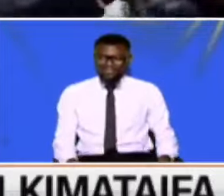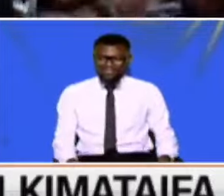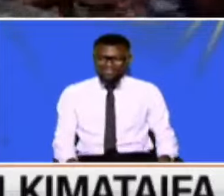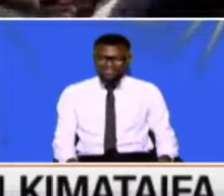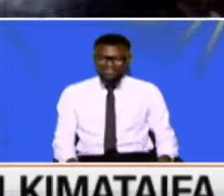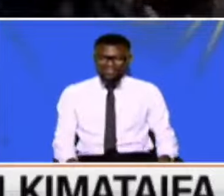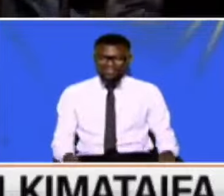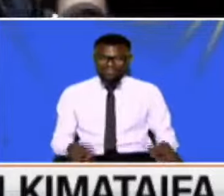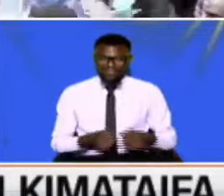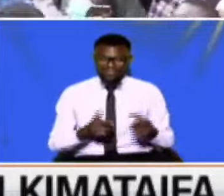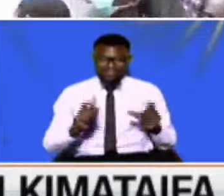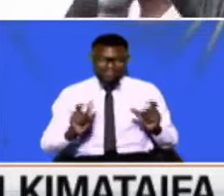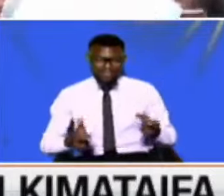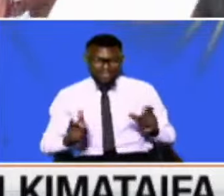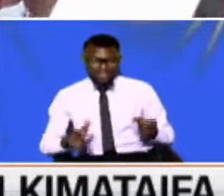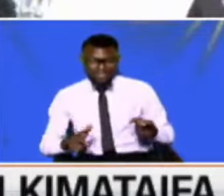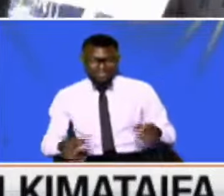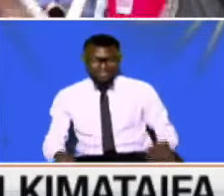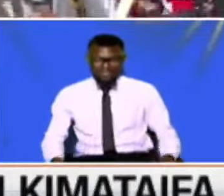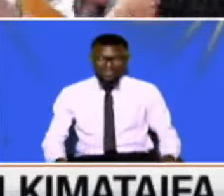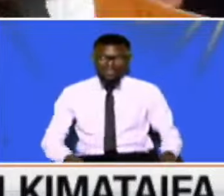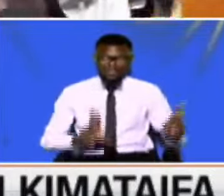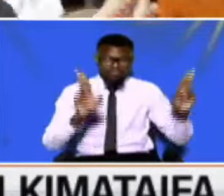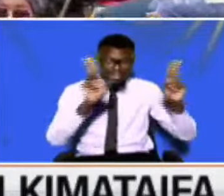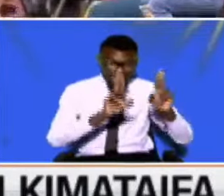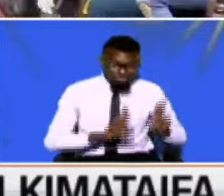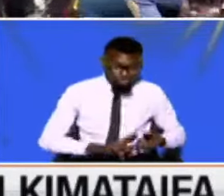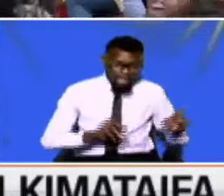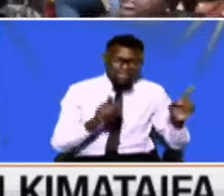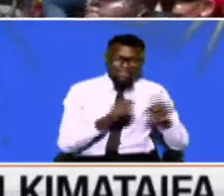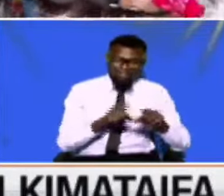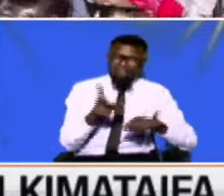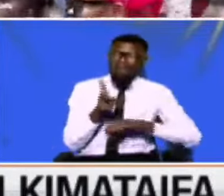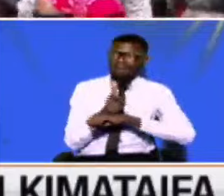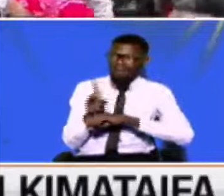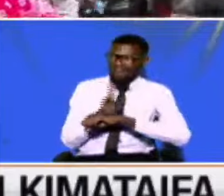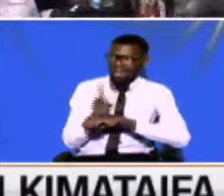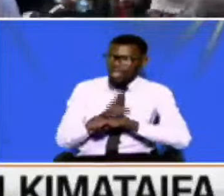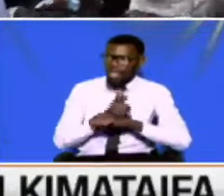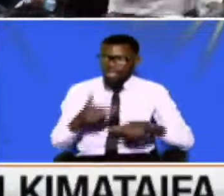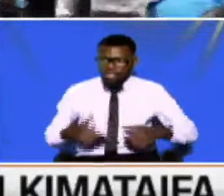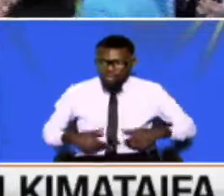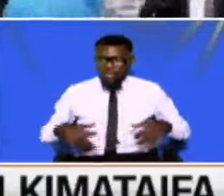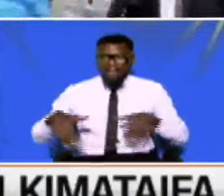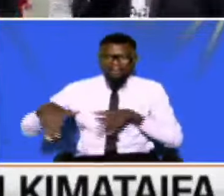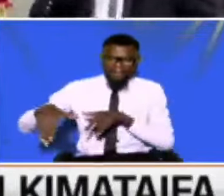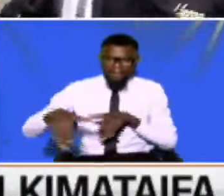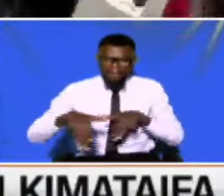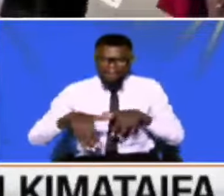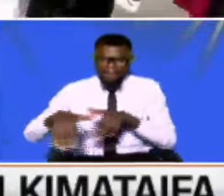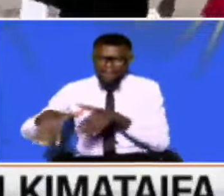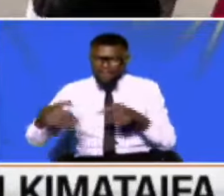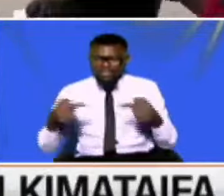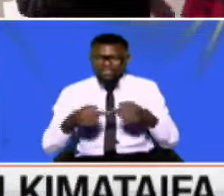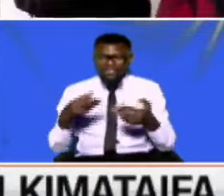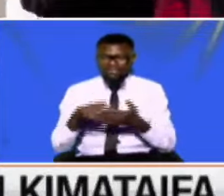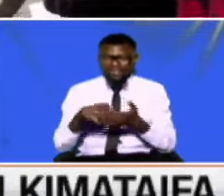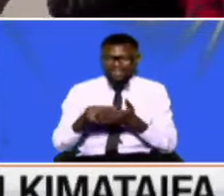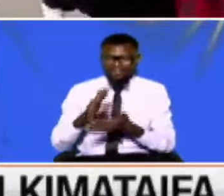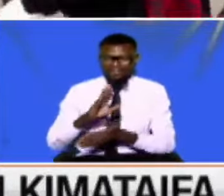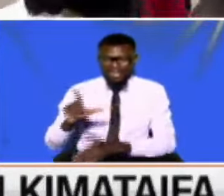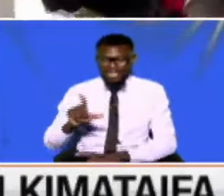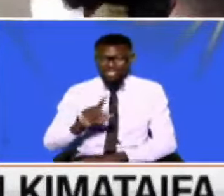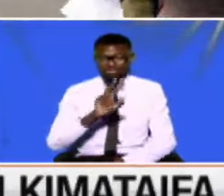Na vyombo vya habari vya kimataifa vimekuwa vikifuatilia matukio. Vijana wakiwa barabarani kupinga mswada wa fedha wa mwaka